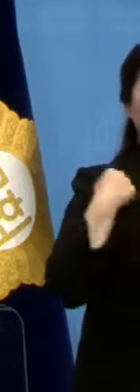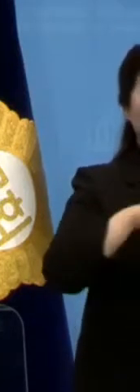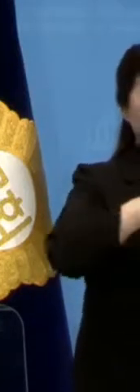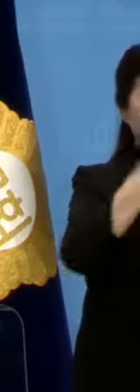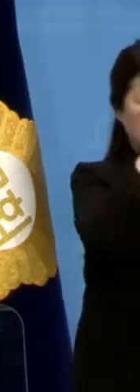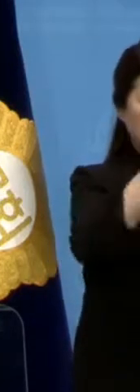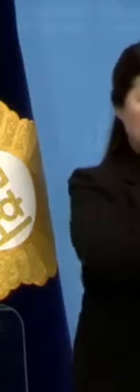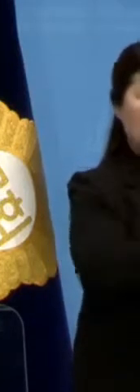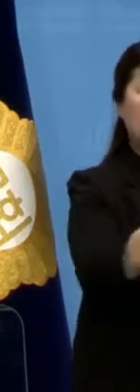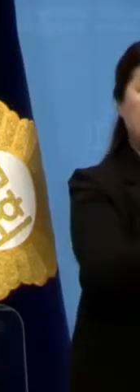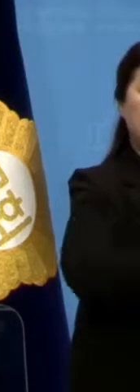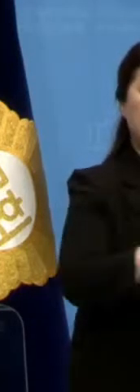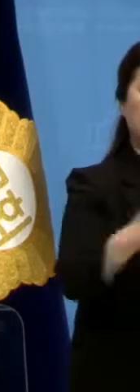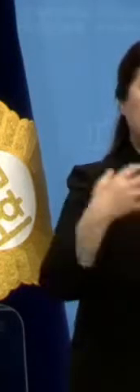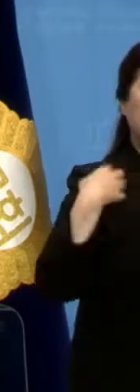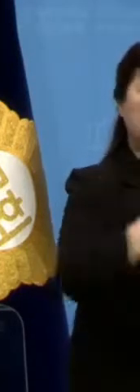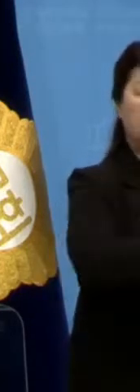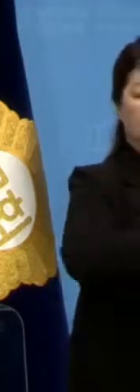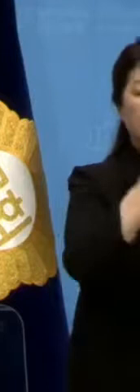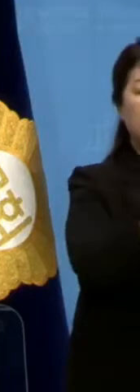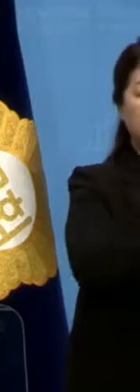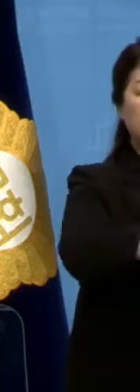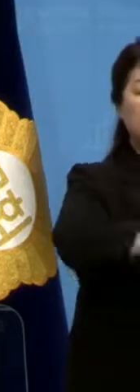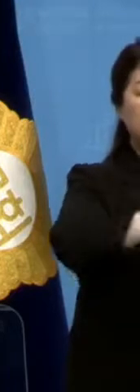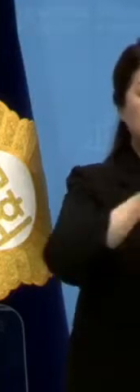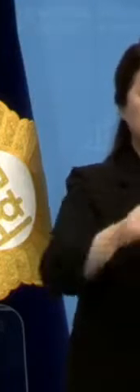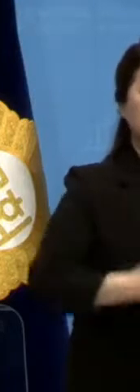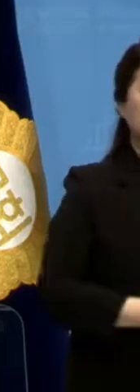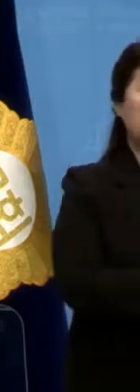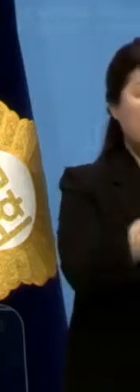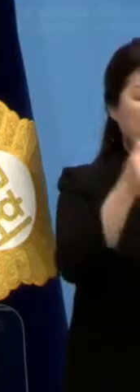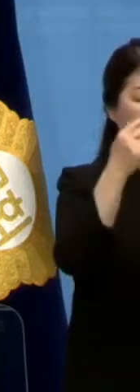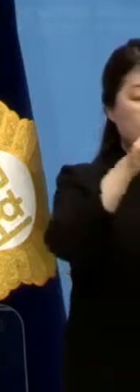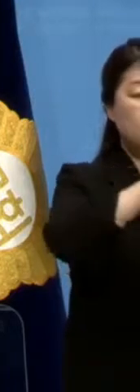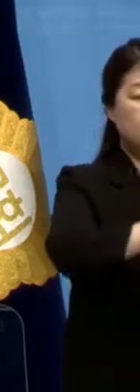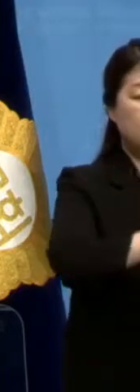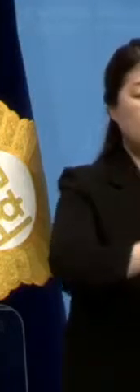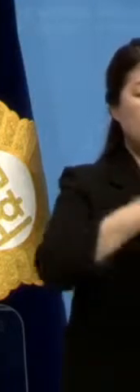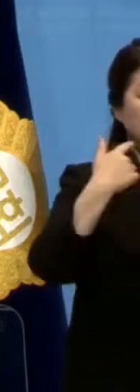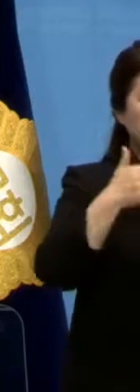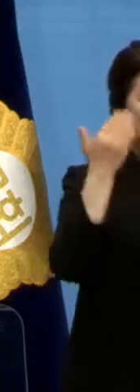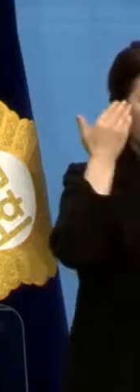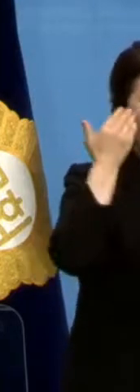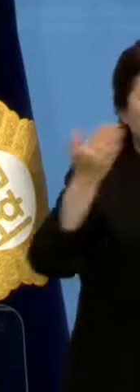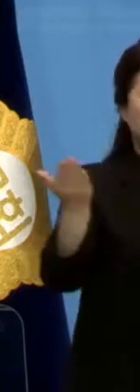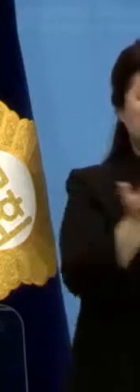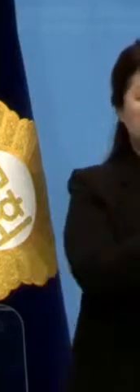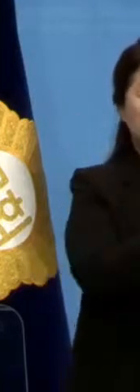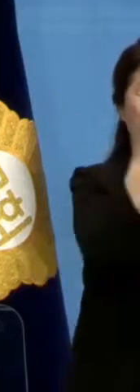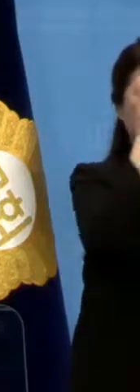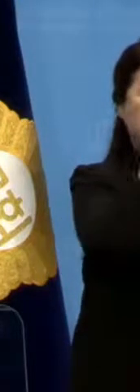감시 특위가 그 책무를 다할 것입니다. 각종 현안을 상식의